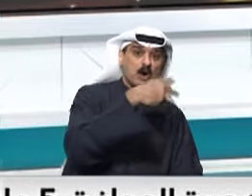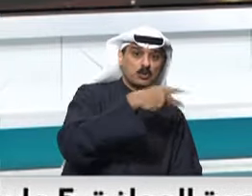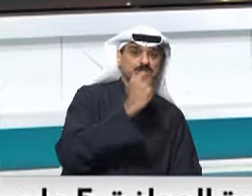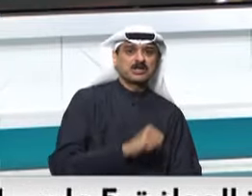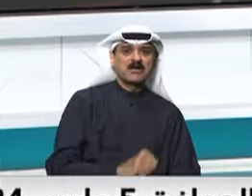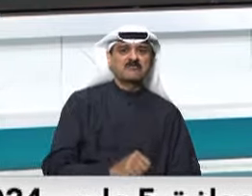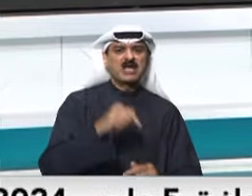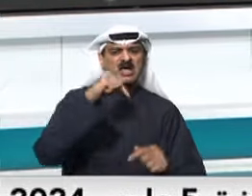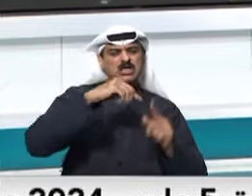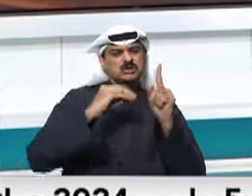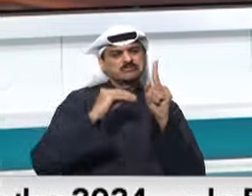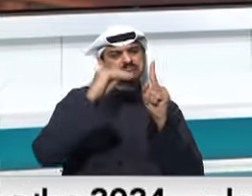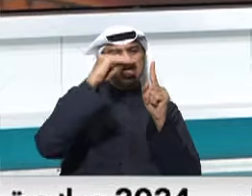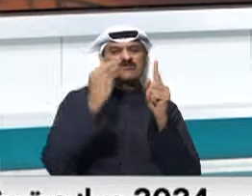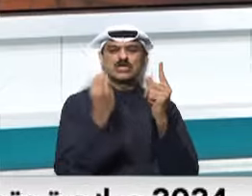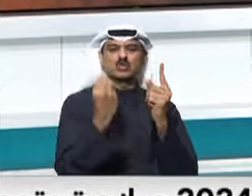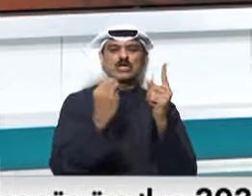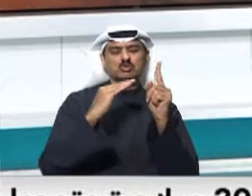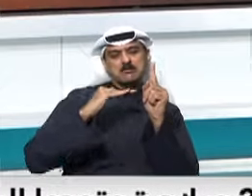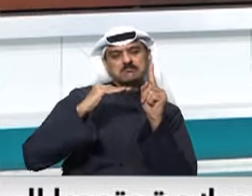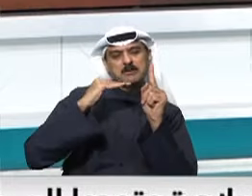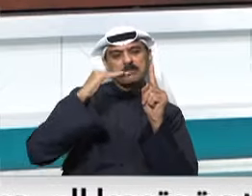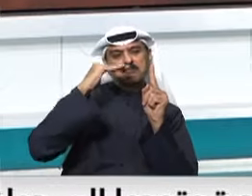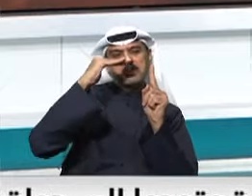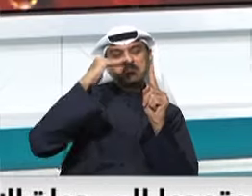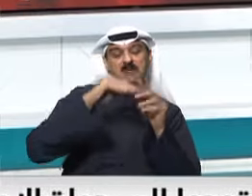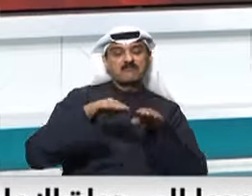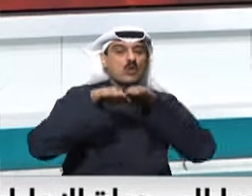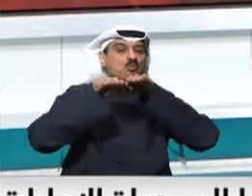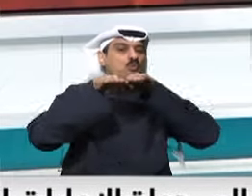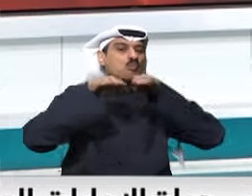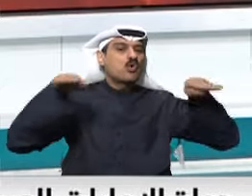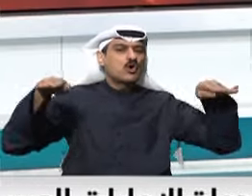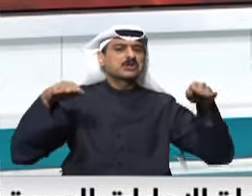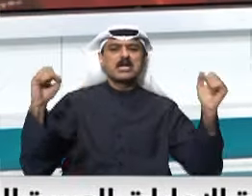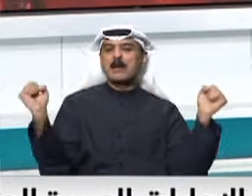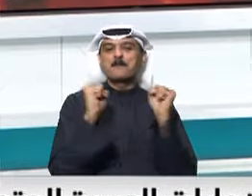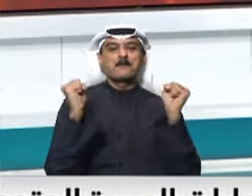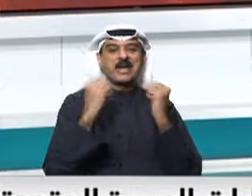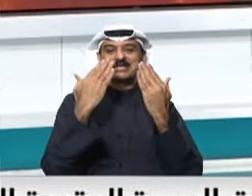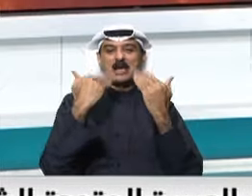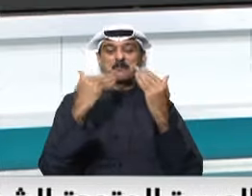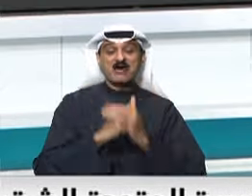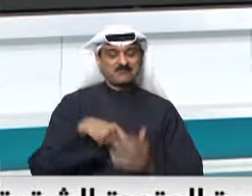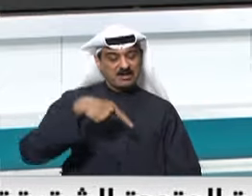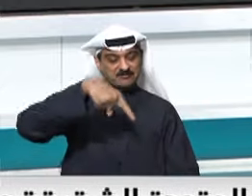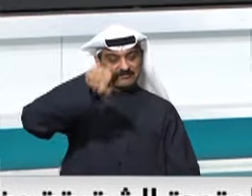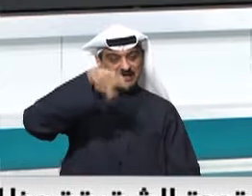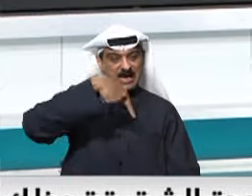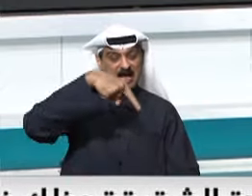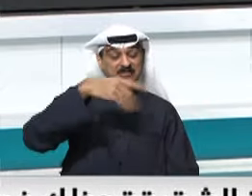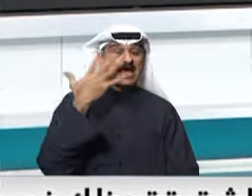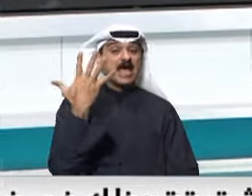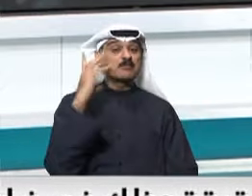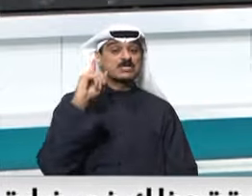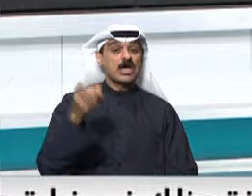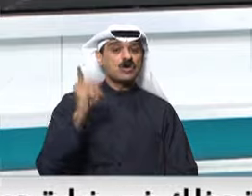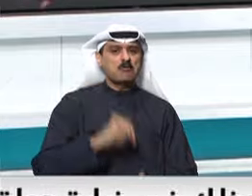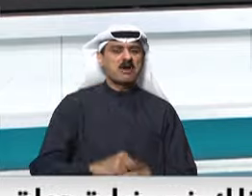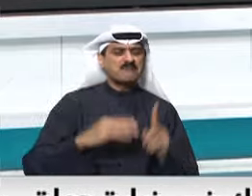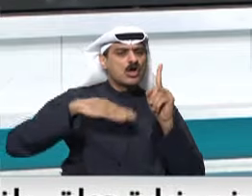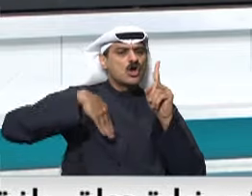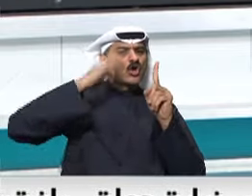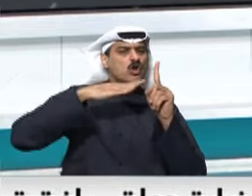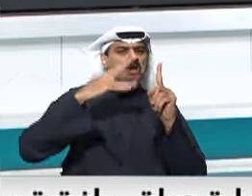تدريجي في درجات الحراره خلال الايام القادمه اجوائنا معتدله تميل للدفء بشكل ملحوظ خلال الايام القادمه الخمسه تصل العظمى